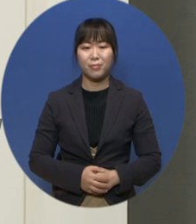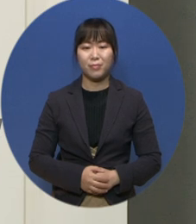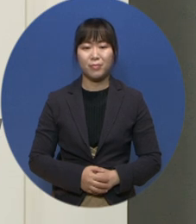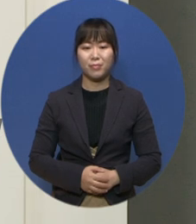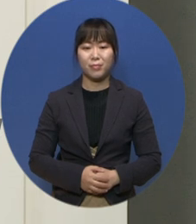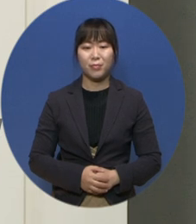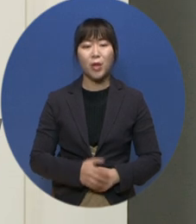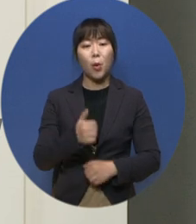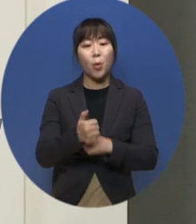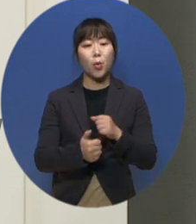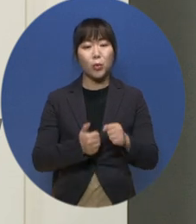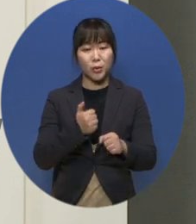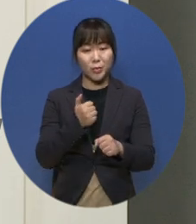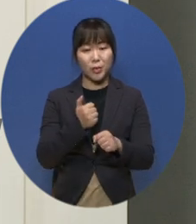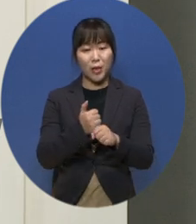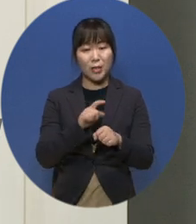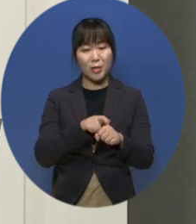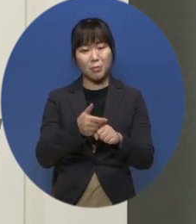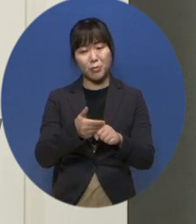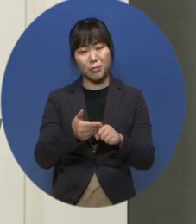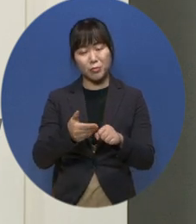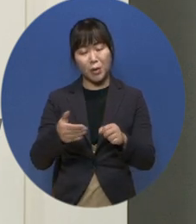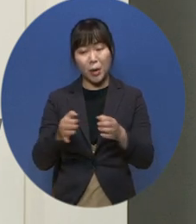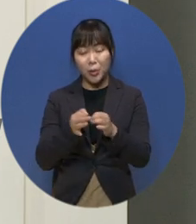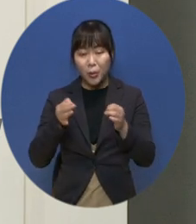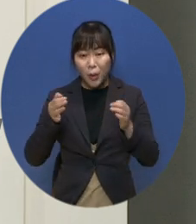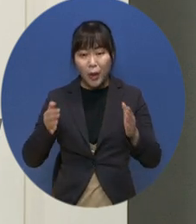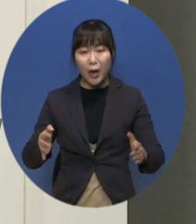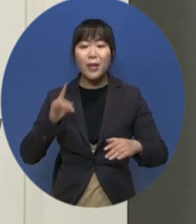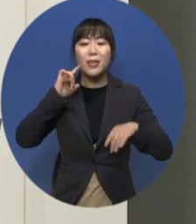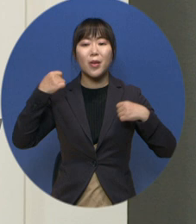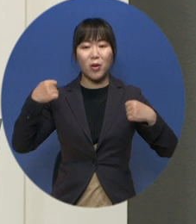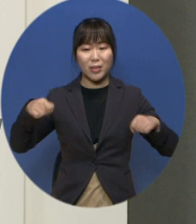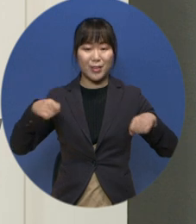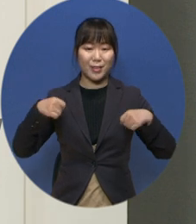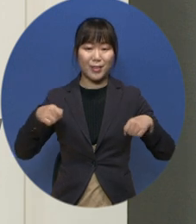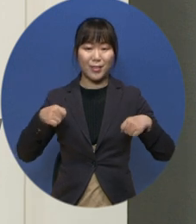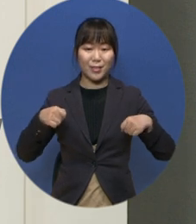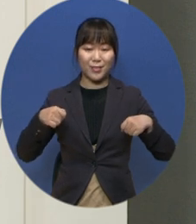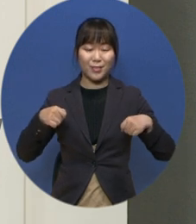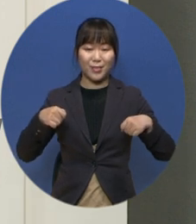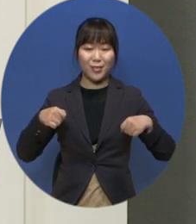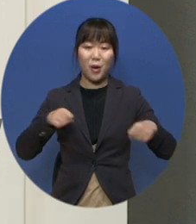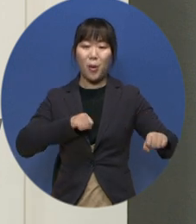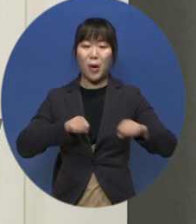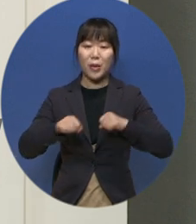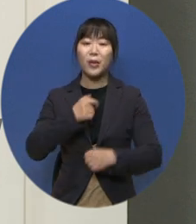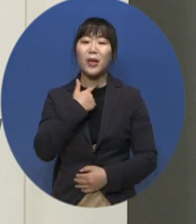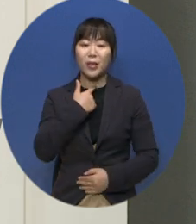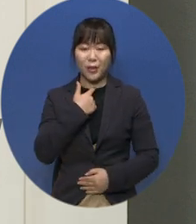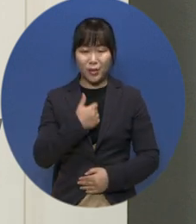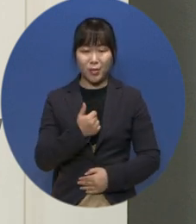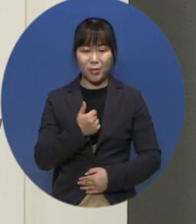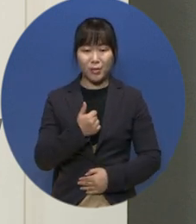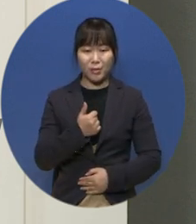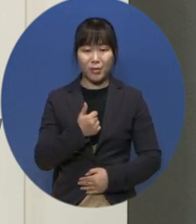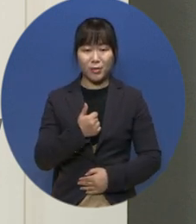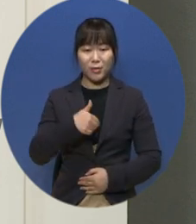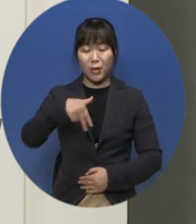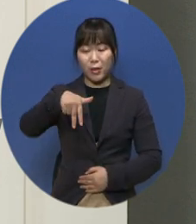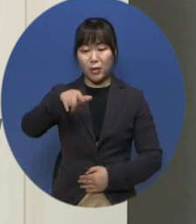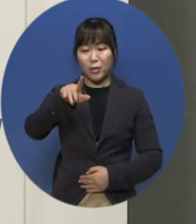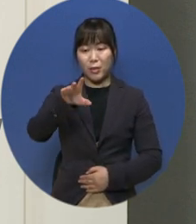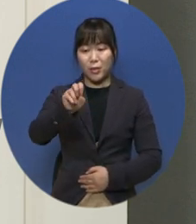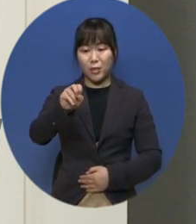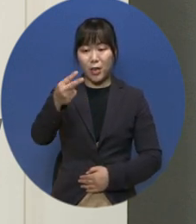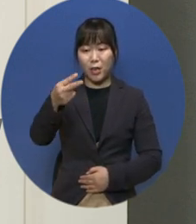50년이라는 긴 세월 동안을 연극 무대에서 주로 연기 활동을 해온